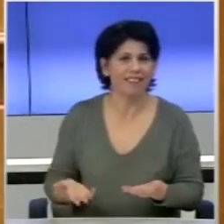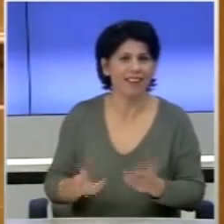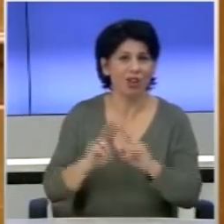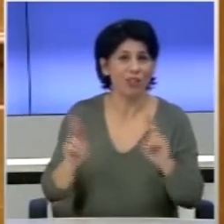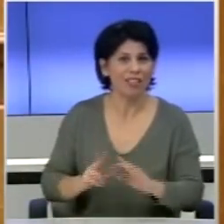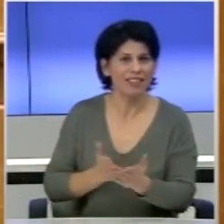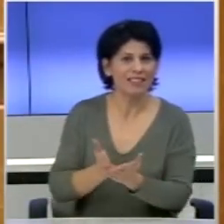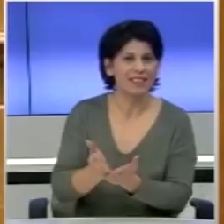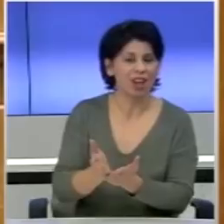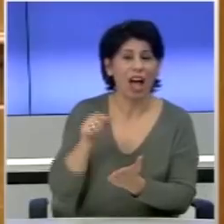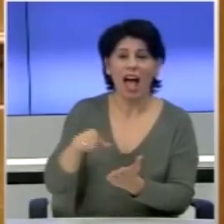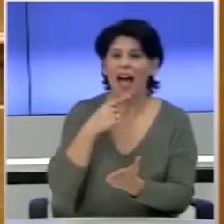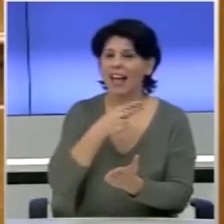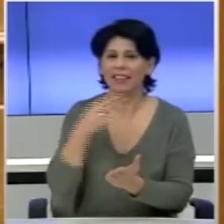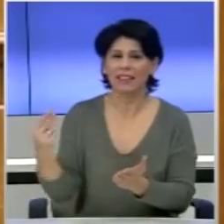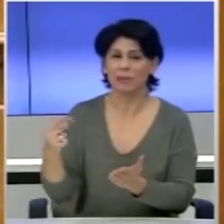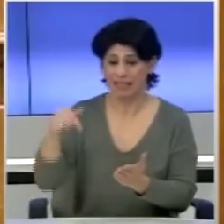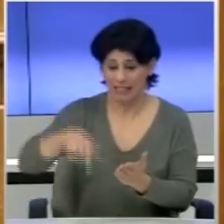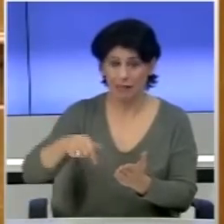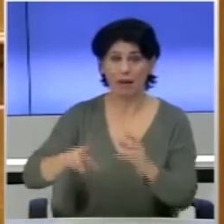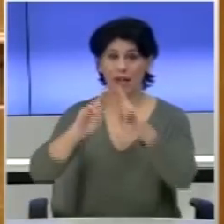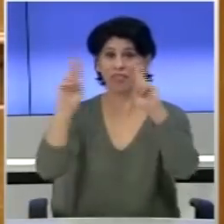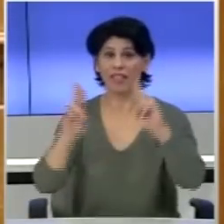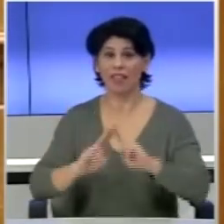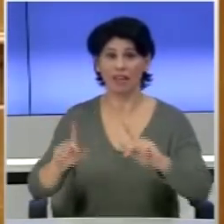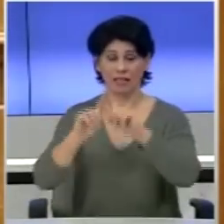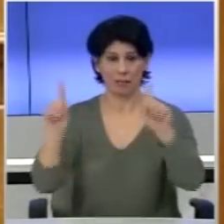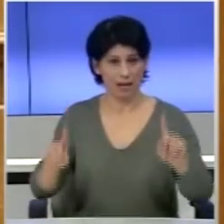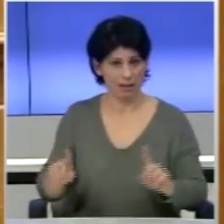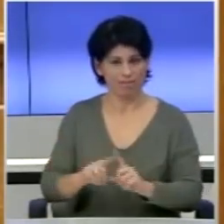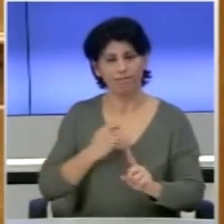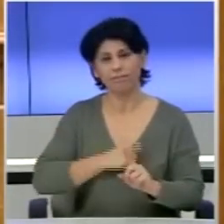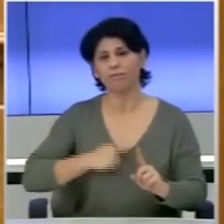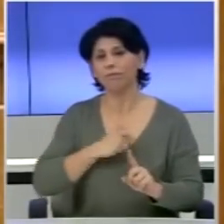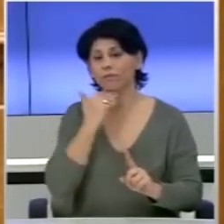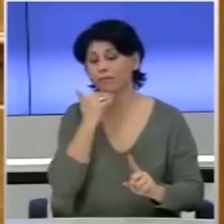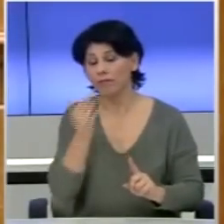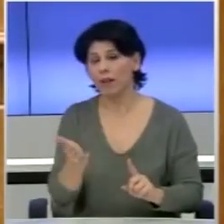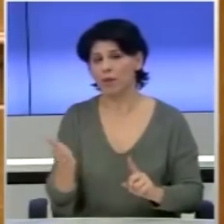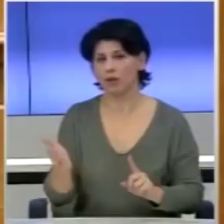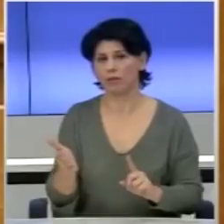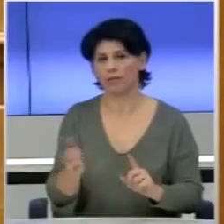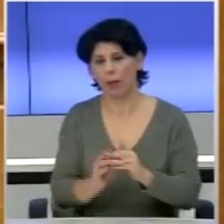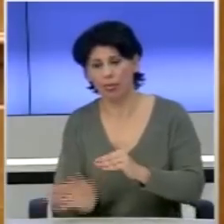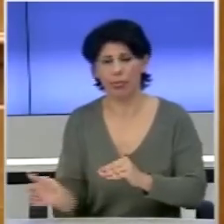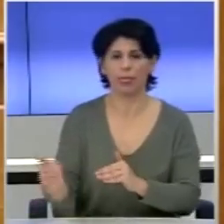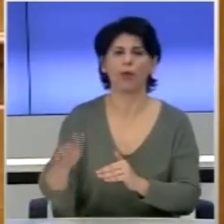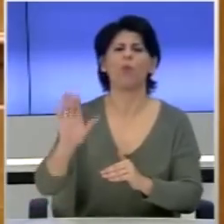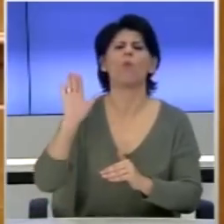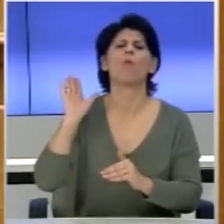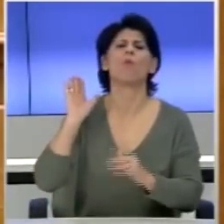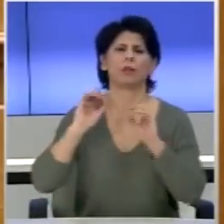αυτά σημαίνουν πως το σημερινό διεθνές πλαίσιο, από το οποίο δυστυχώς δεν είναι δυνατόν να αποκλίνουν ούτε